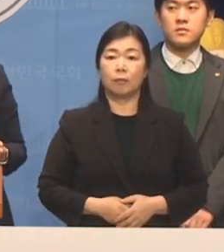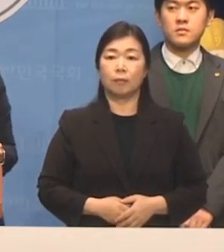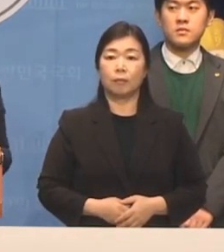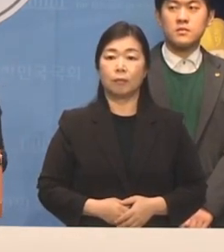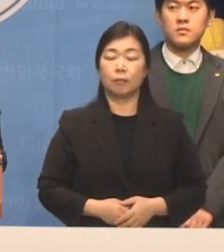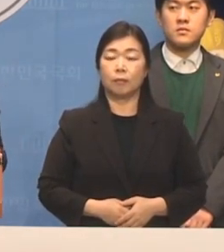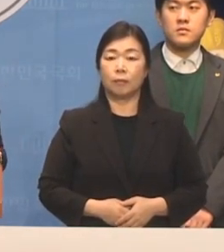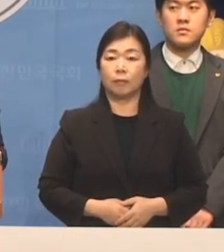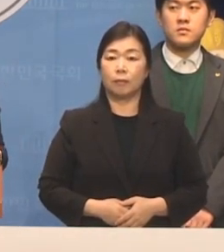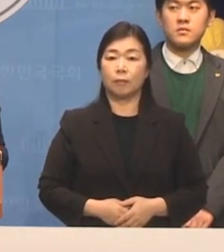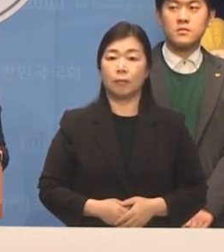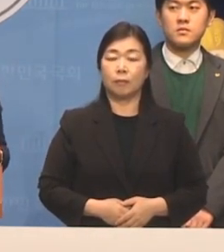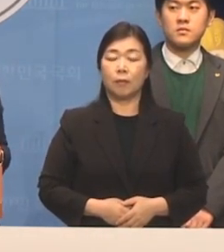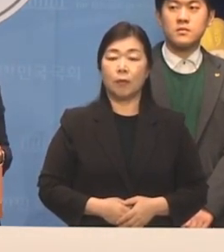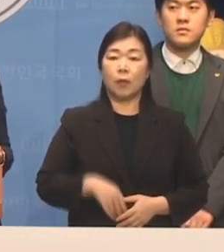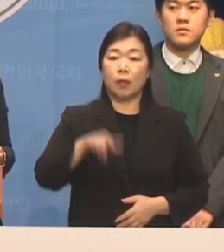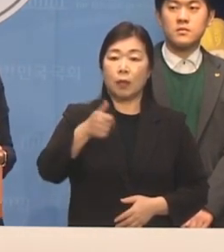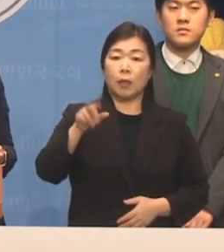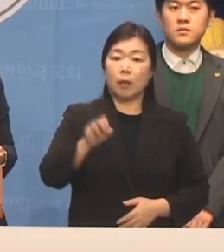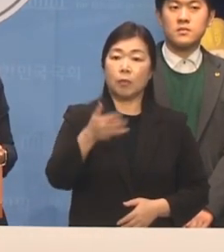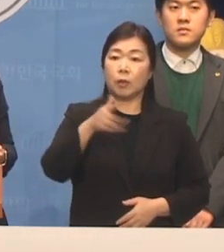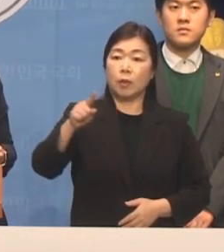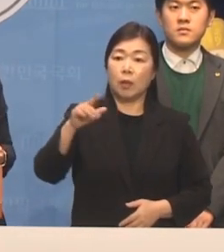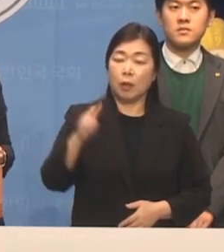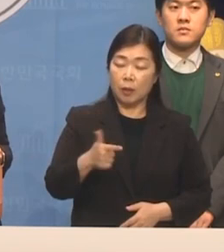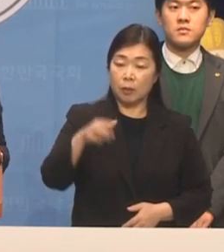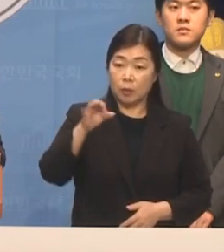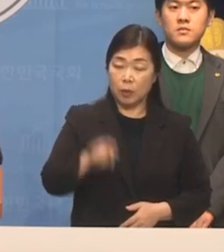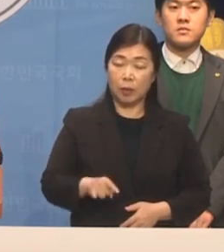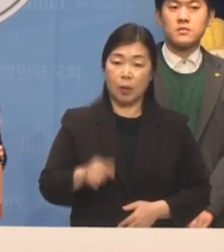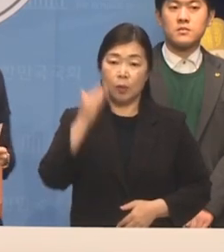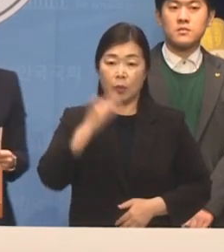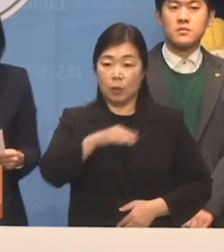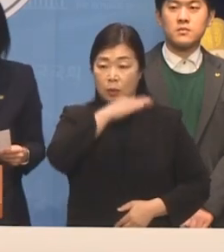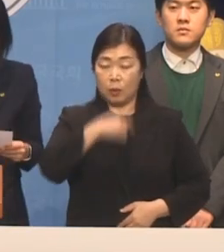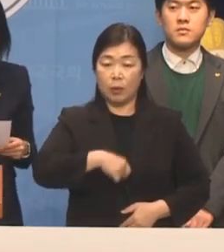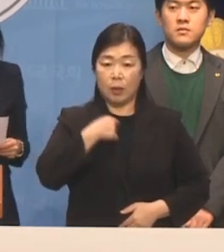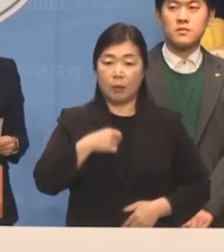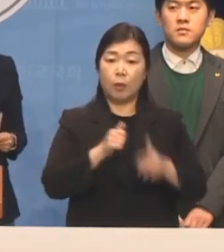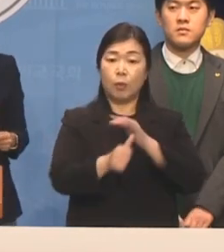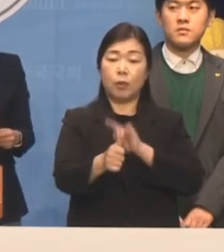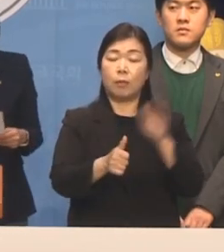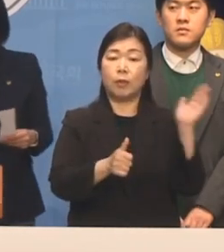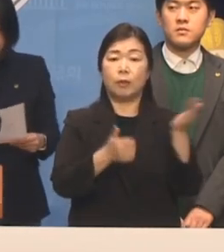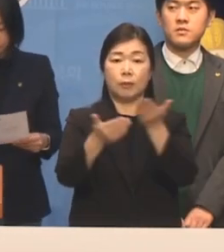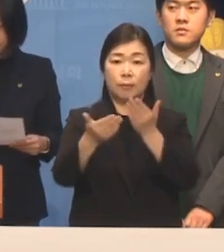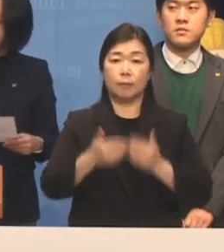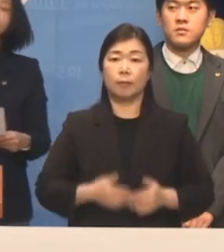네, 이어서 김찬휘 녹색정의당 공동대표님의 발언이 있겠습니다.